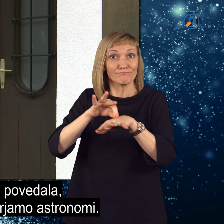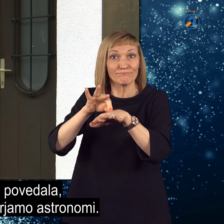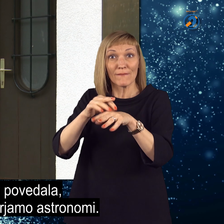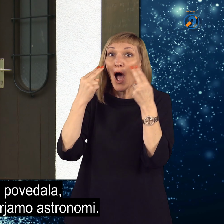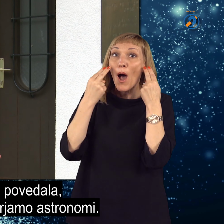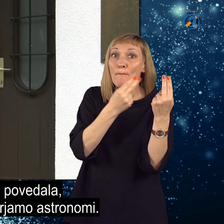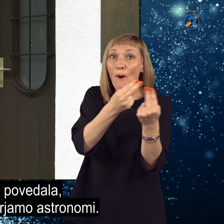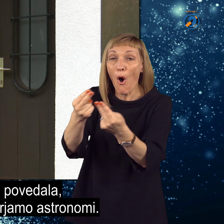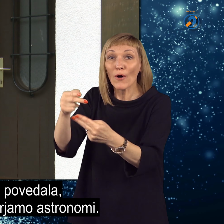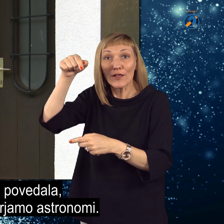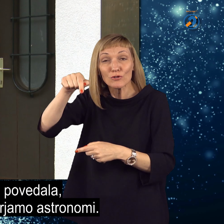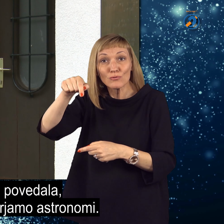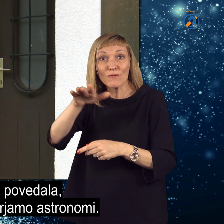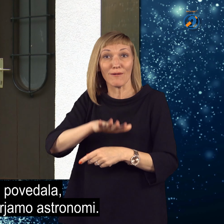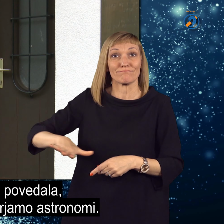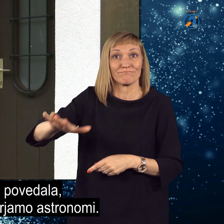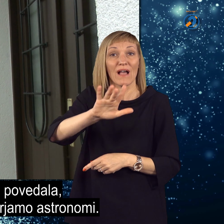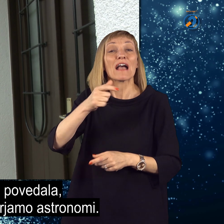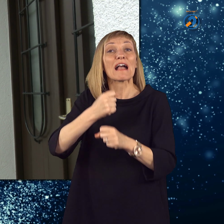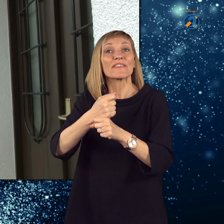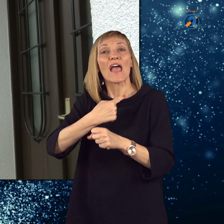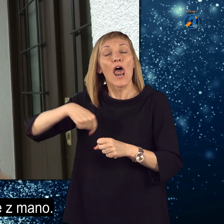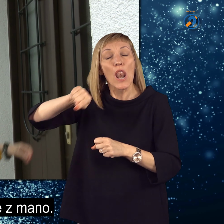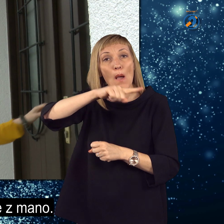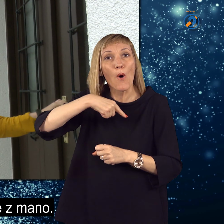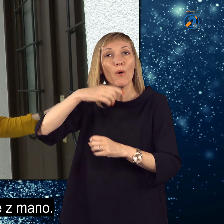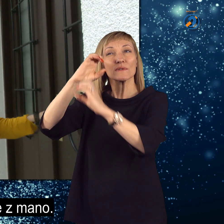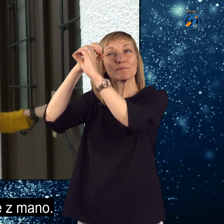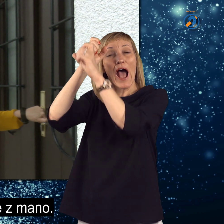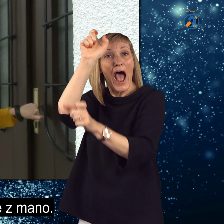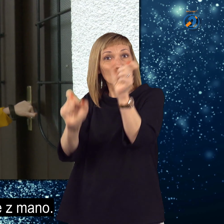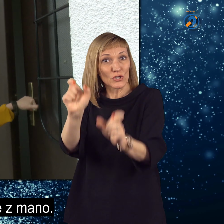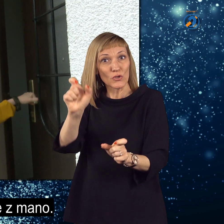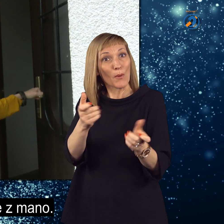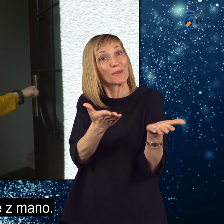povedala, s čim se ukvarjamo o astronomi. Pridite z mano.